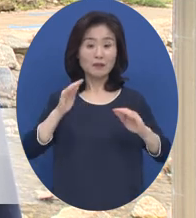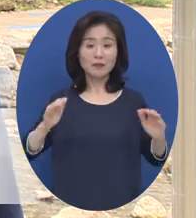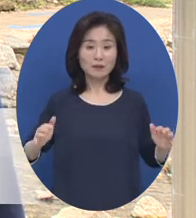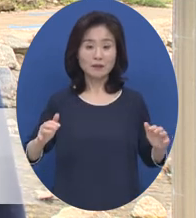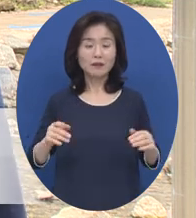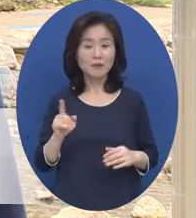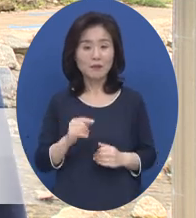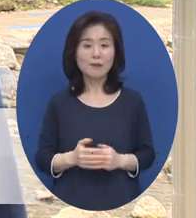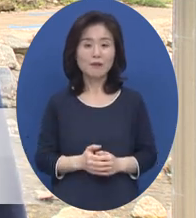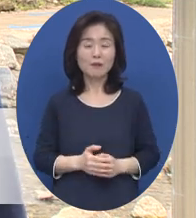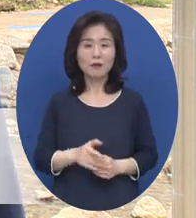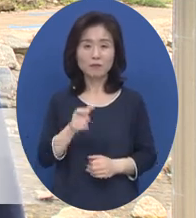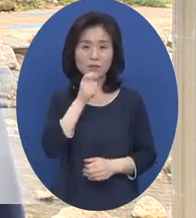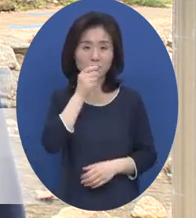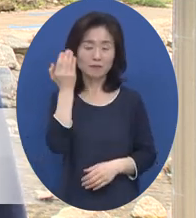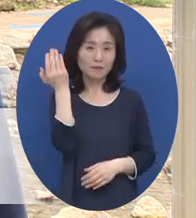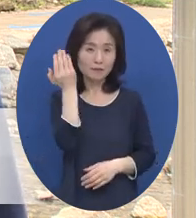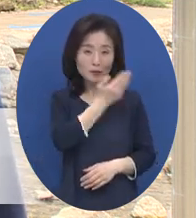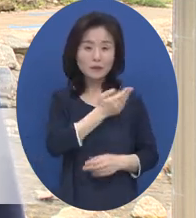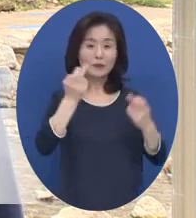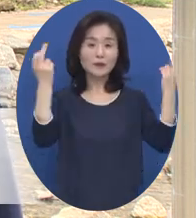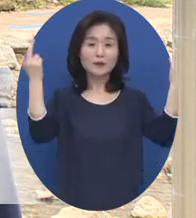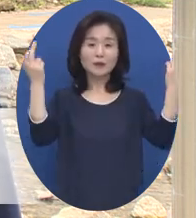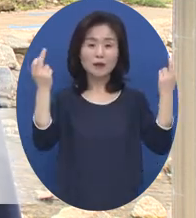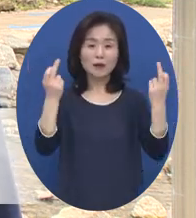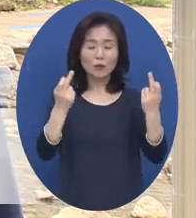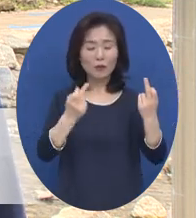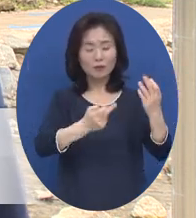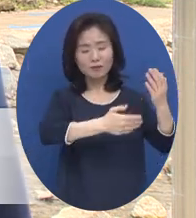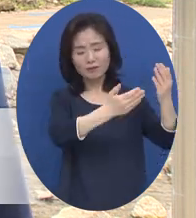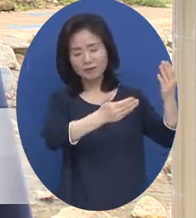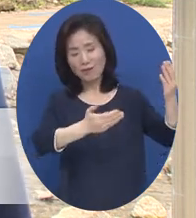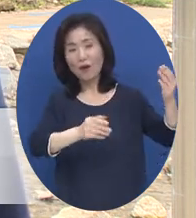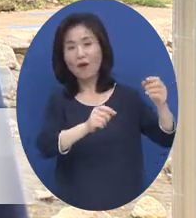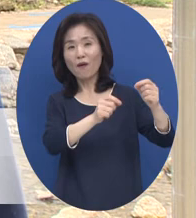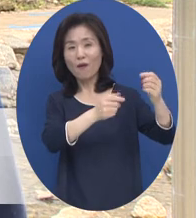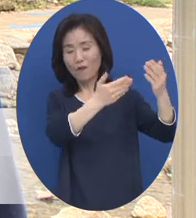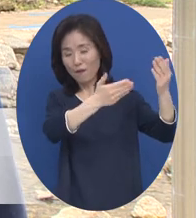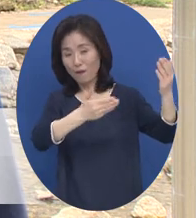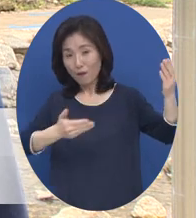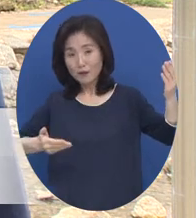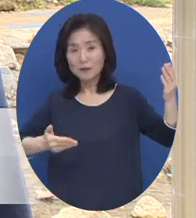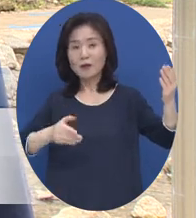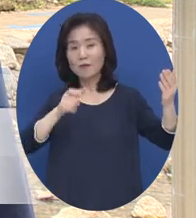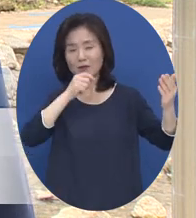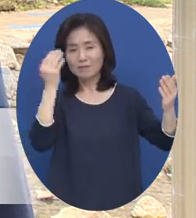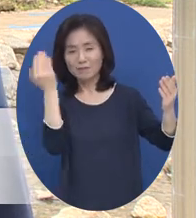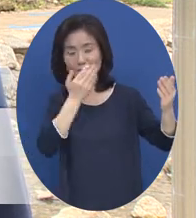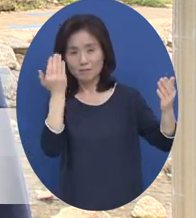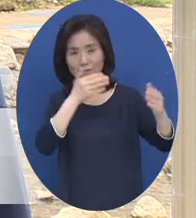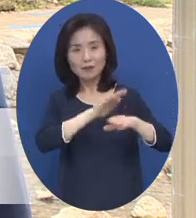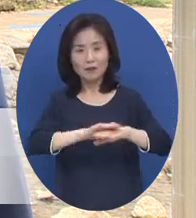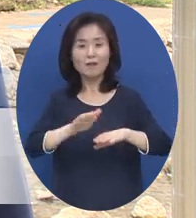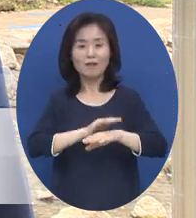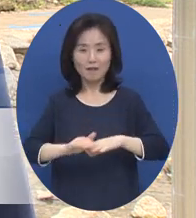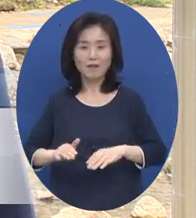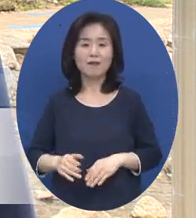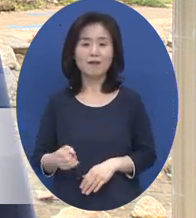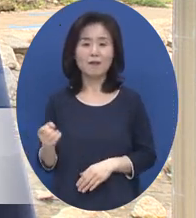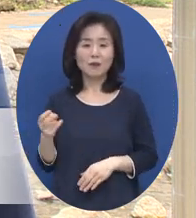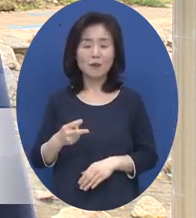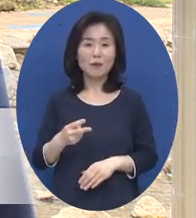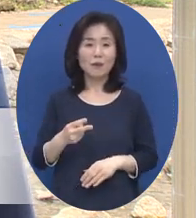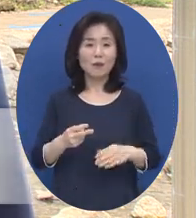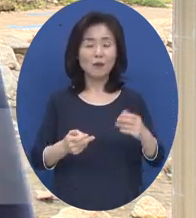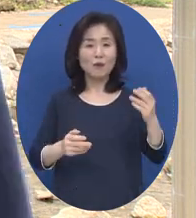은맑은물과긴 계곡,잘관리된시설,그리고아름다운